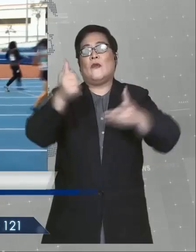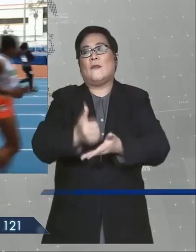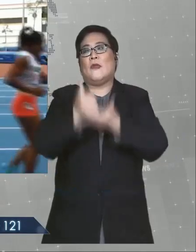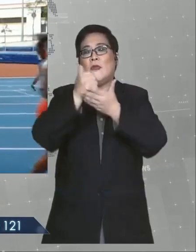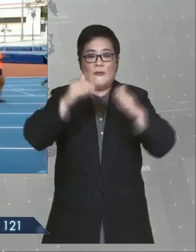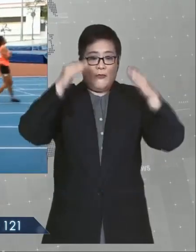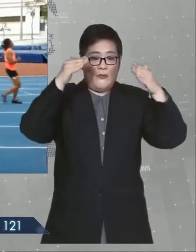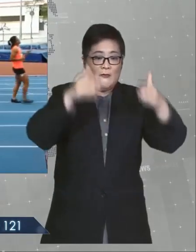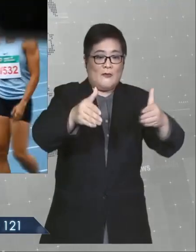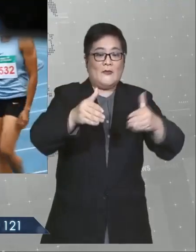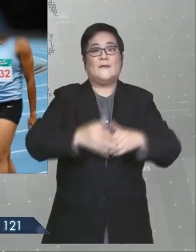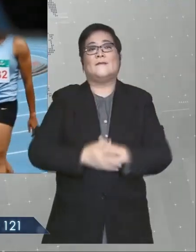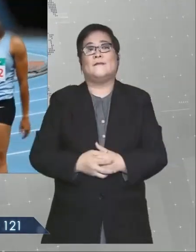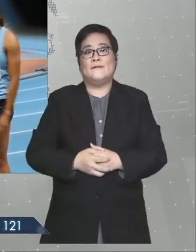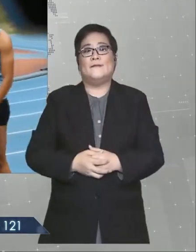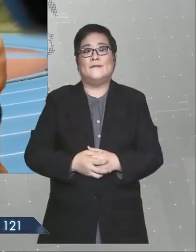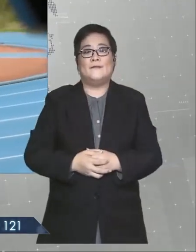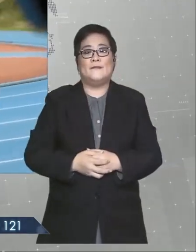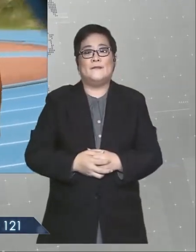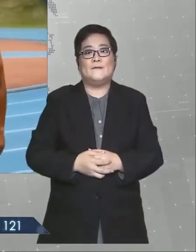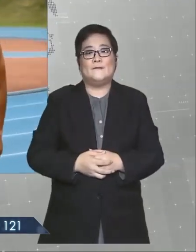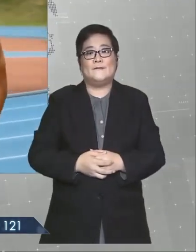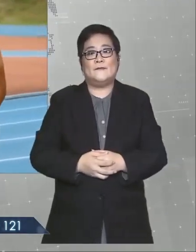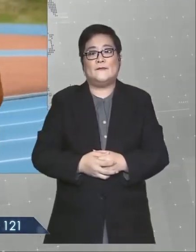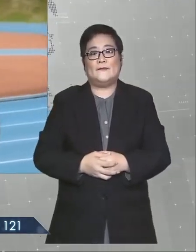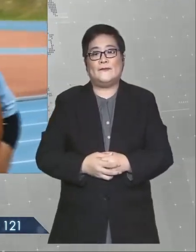fokus dalam perlumbaan.